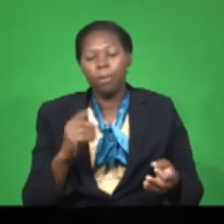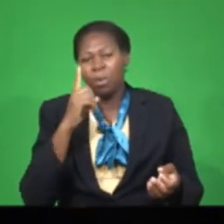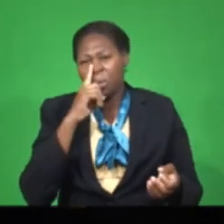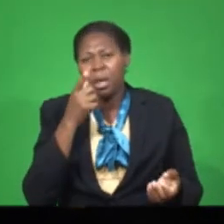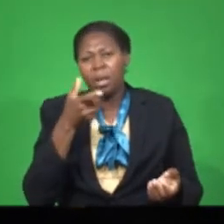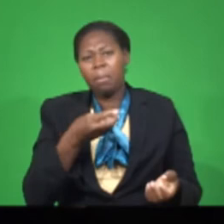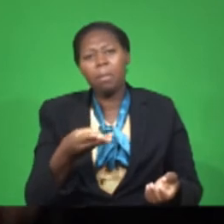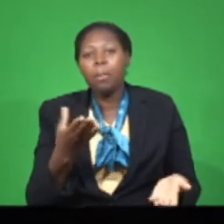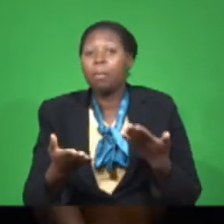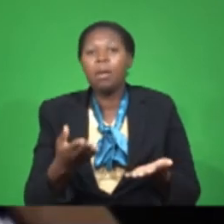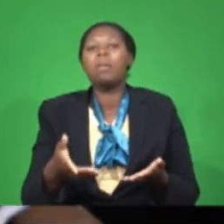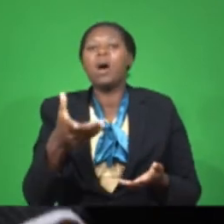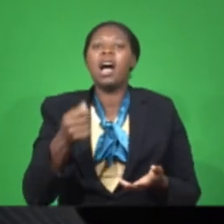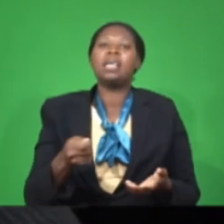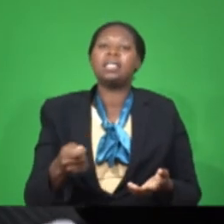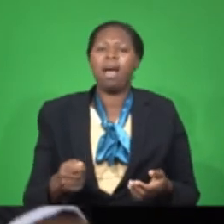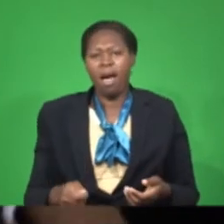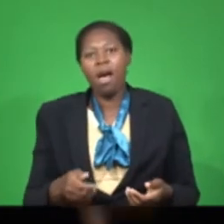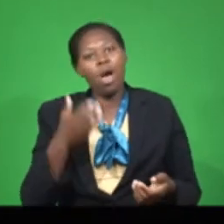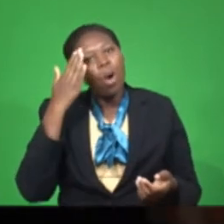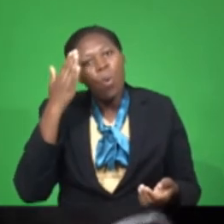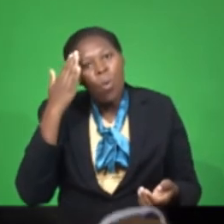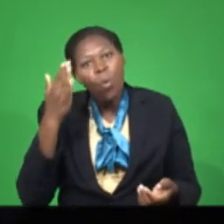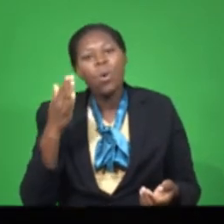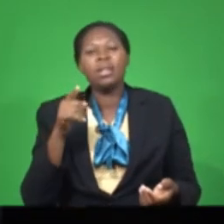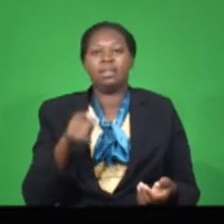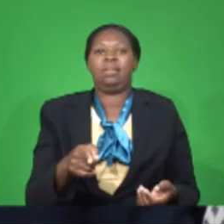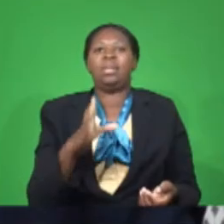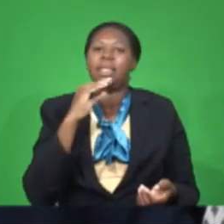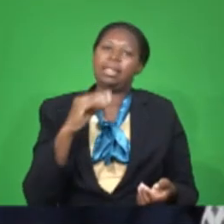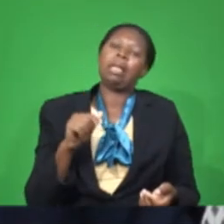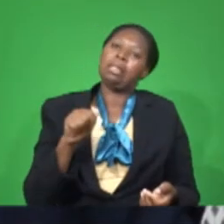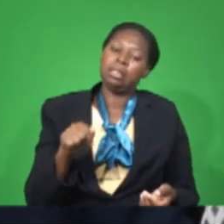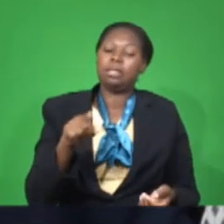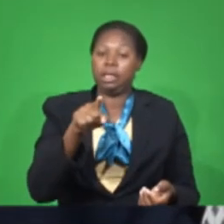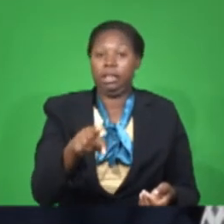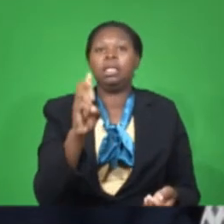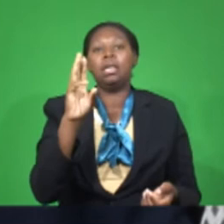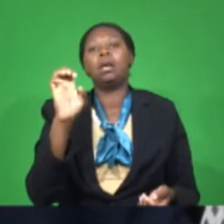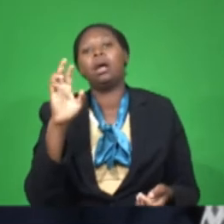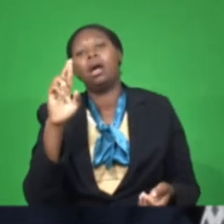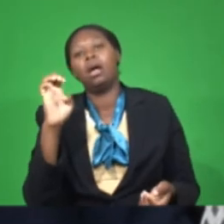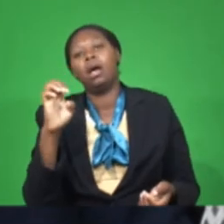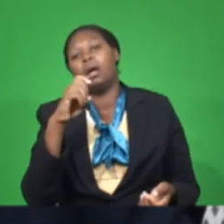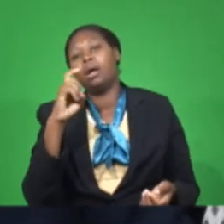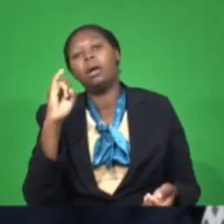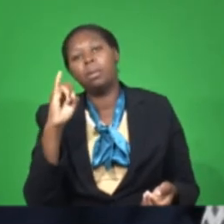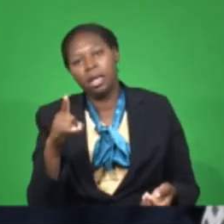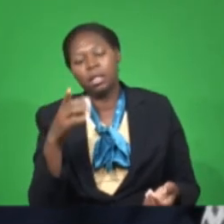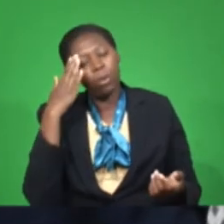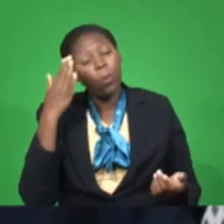upi Perezi kawo kuberekwa na Judha nemuroora wake andinozviona ndomba maberekwa Jesu